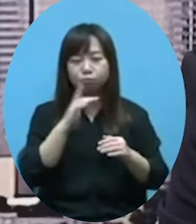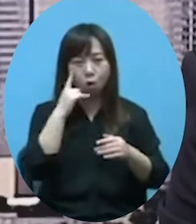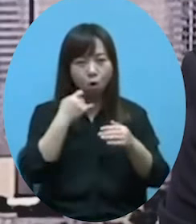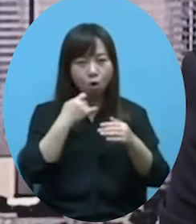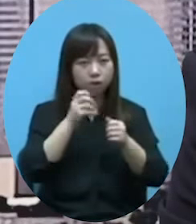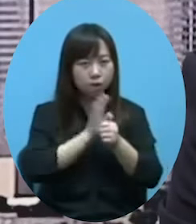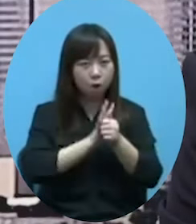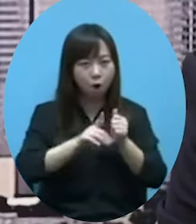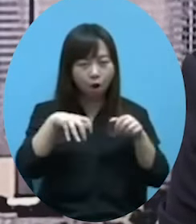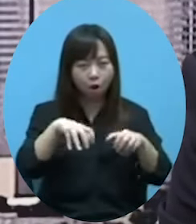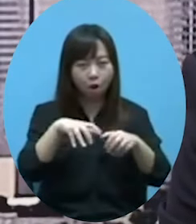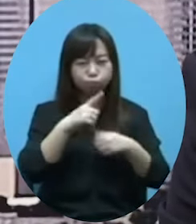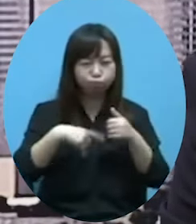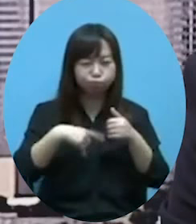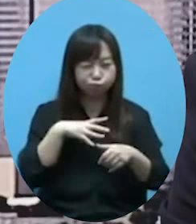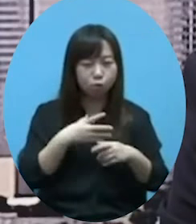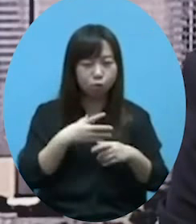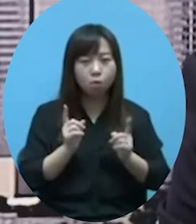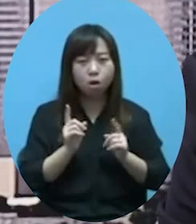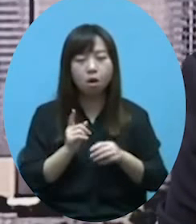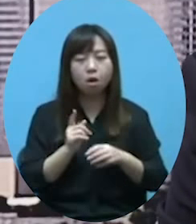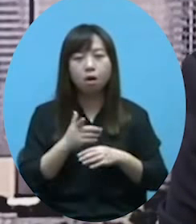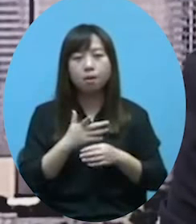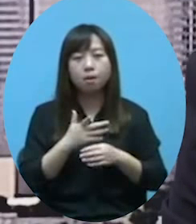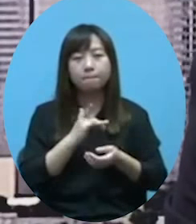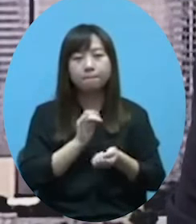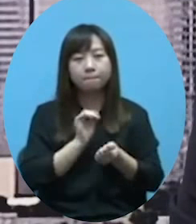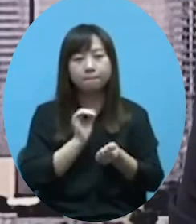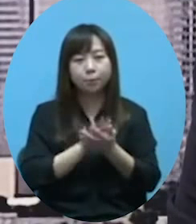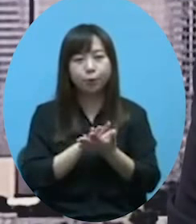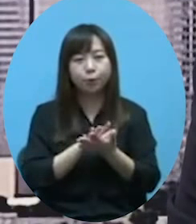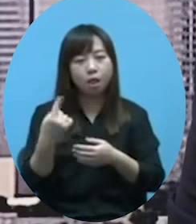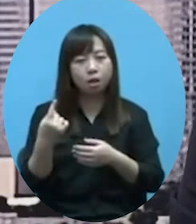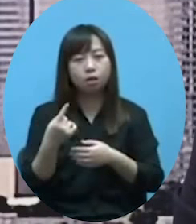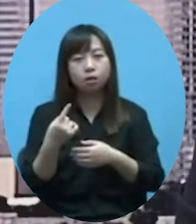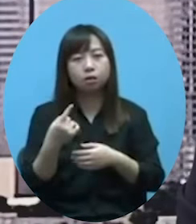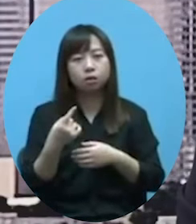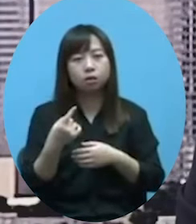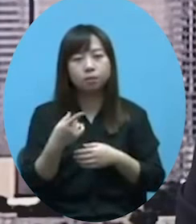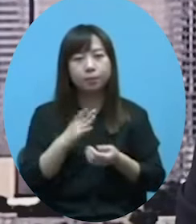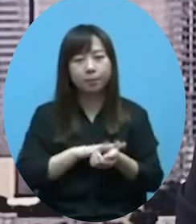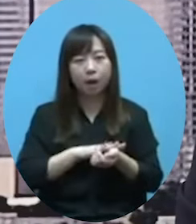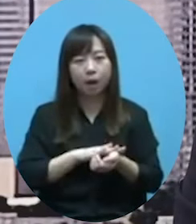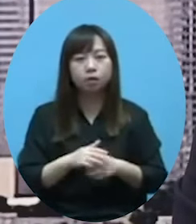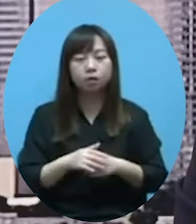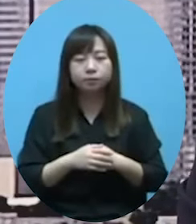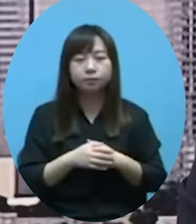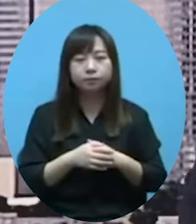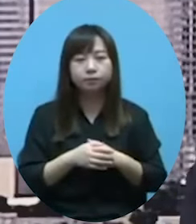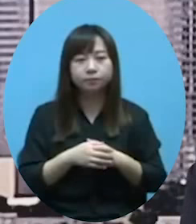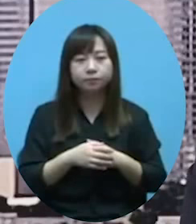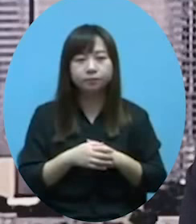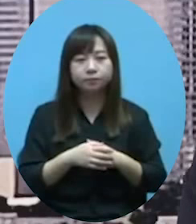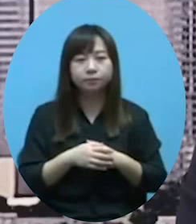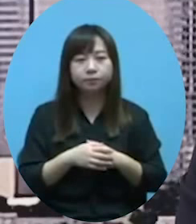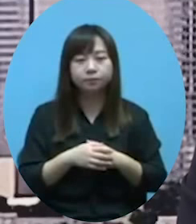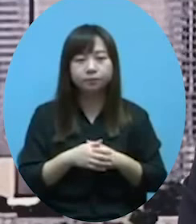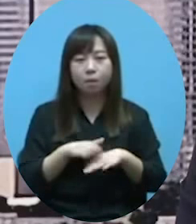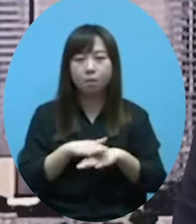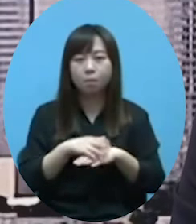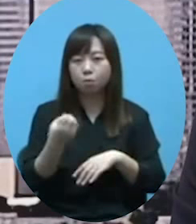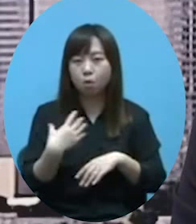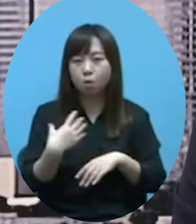這隻狗也不想讓牠有些不舒服或者引致其他的病發症剛